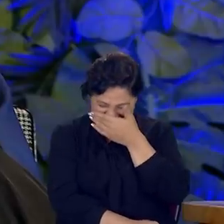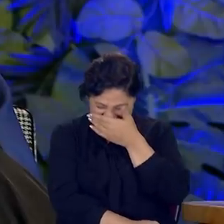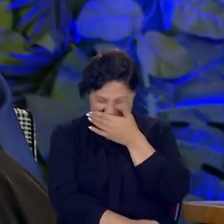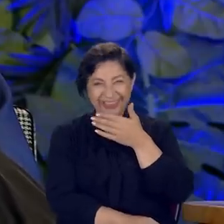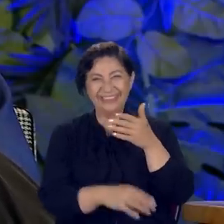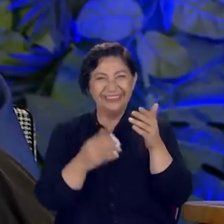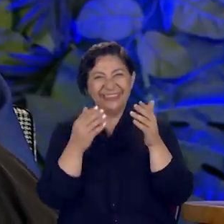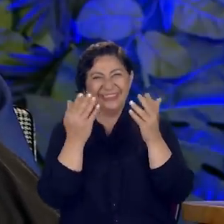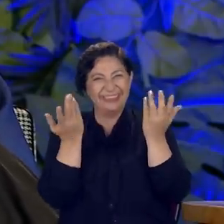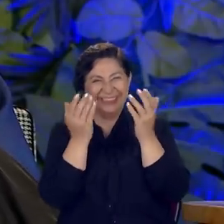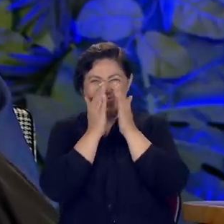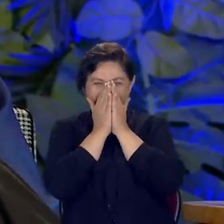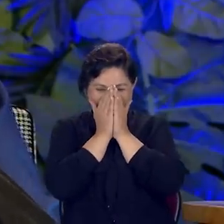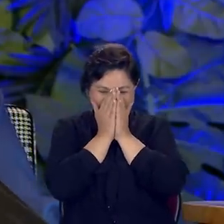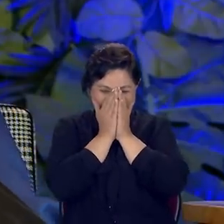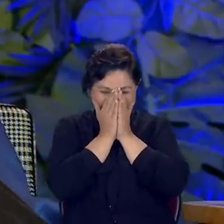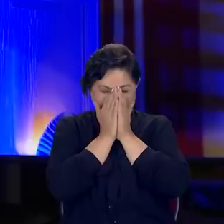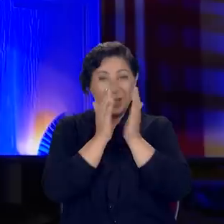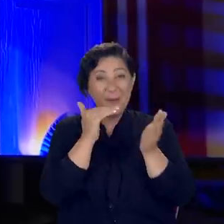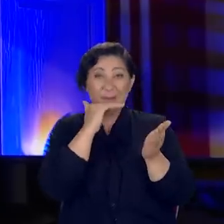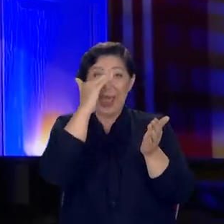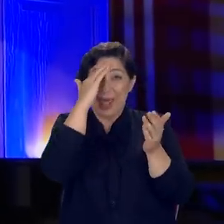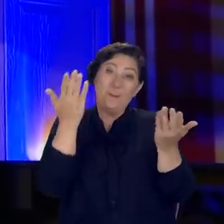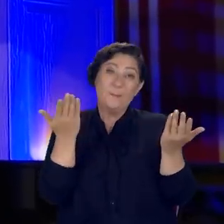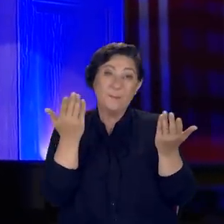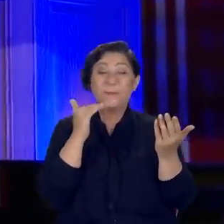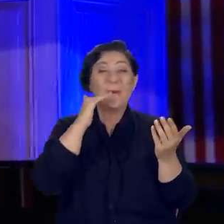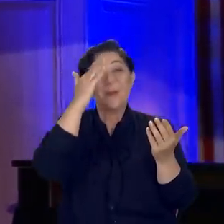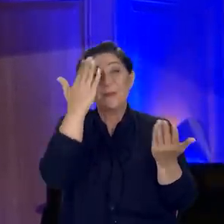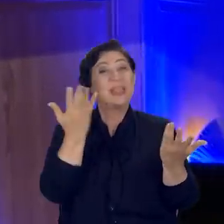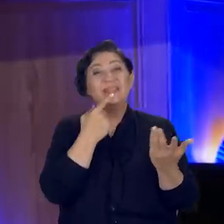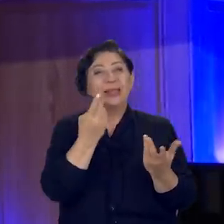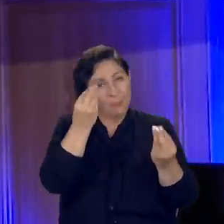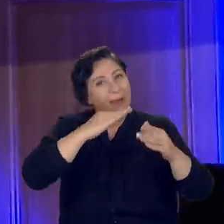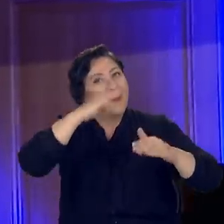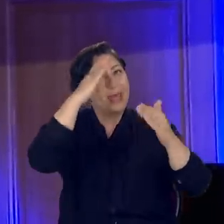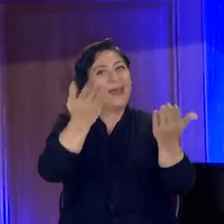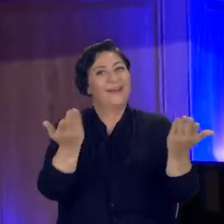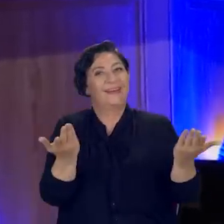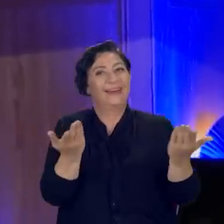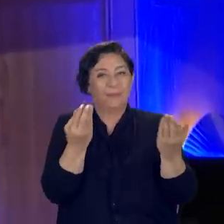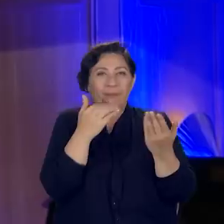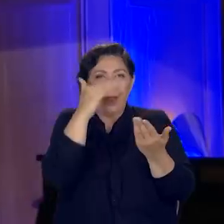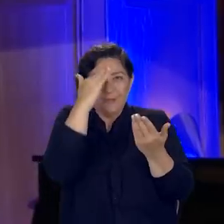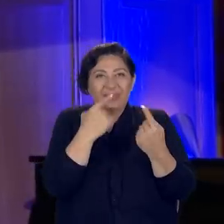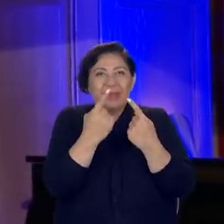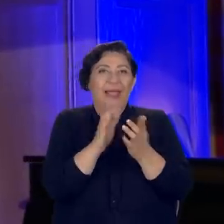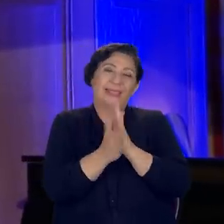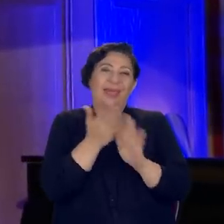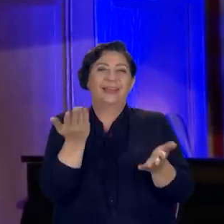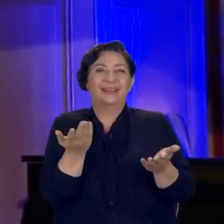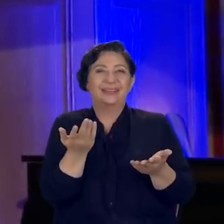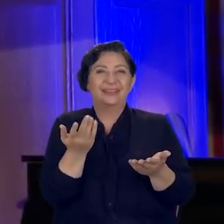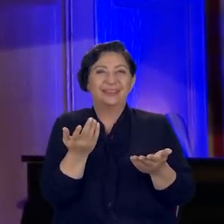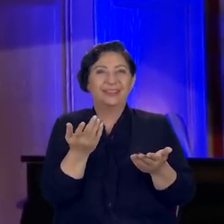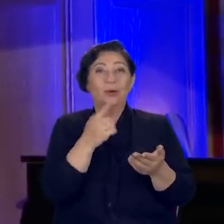Ne oluyor lan? Bayram değil mi söz konusu olan? Bayram nedir? İyi bayramlar. Bayram budur. İyi bayramlar.